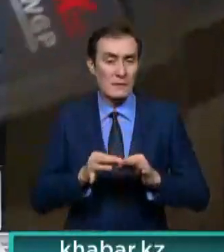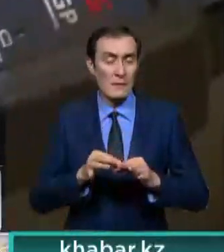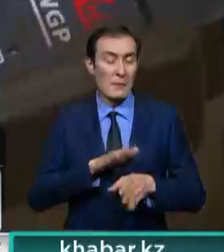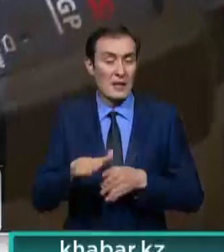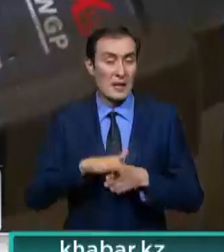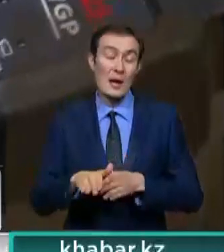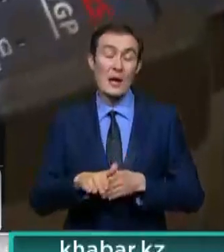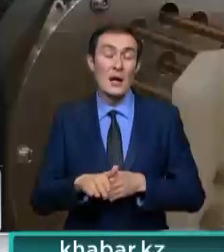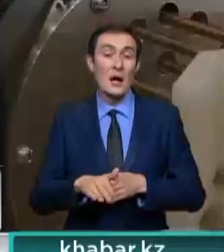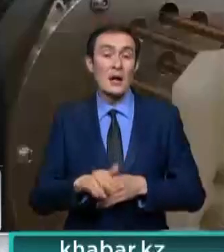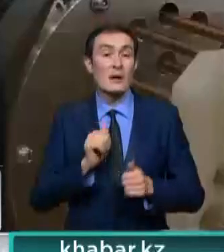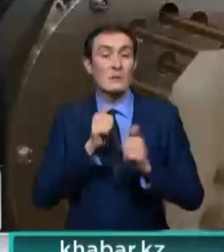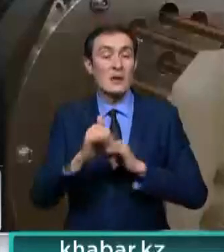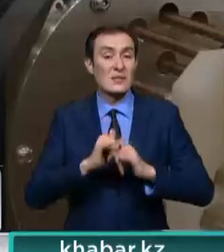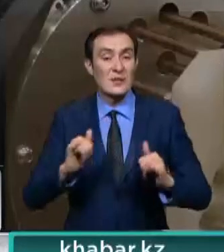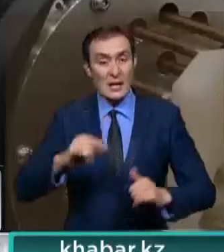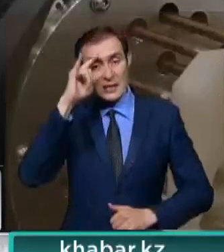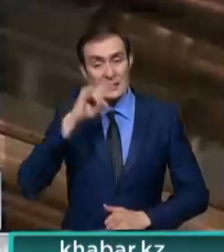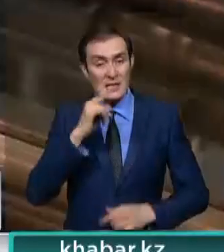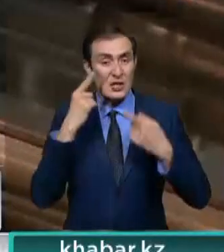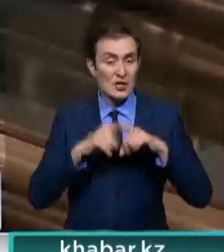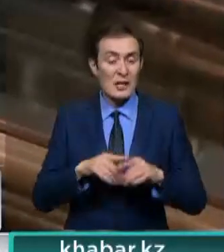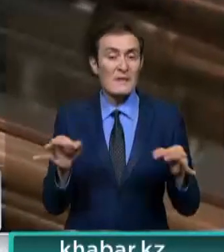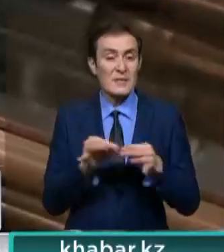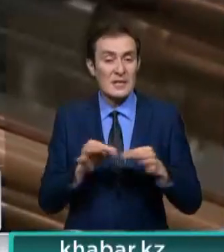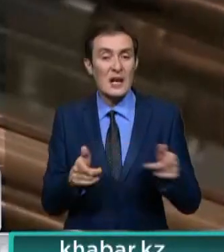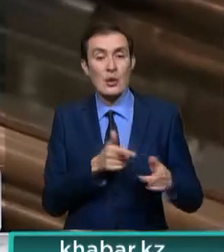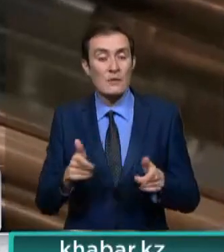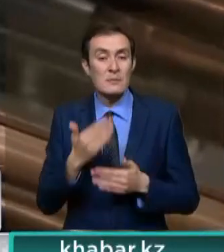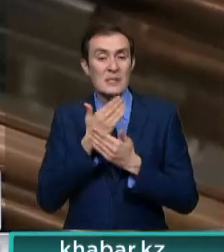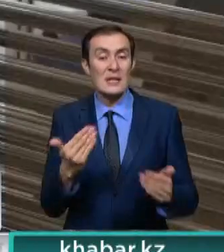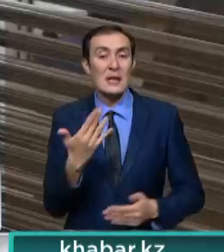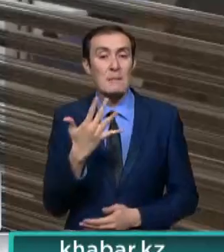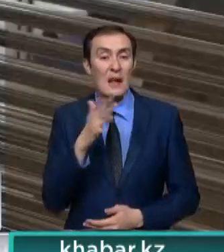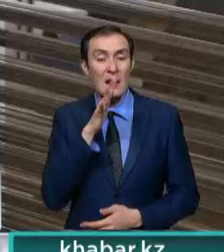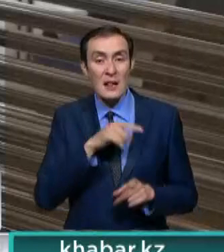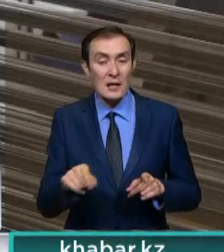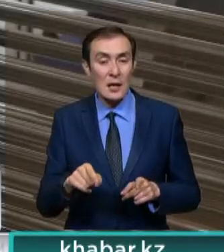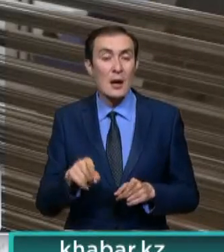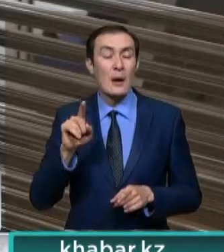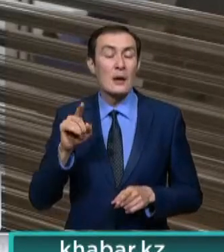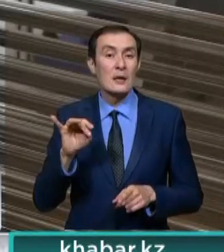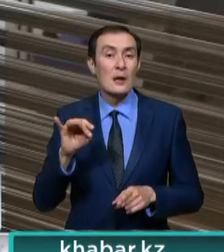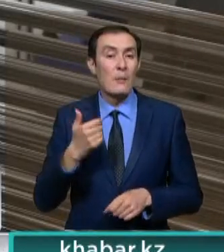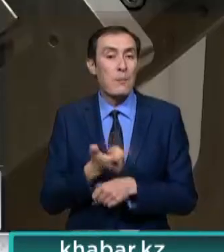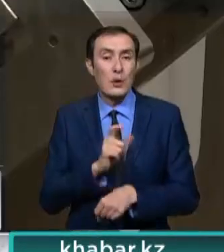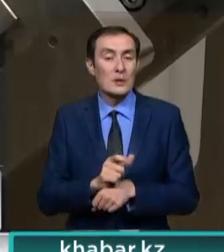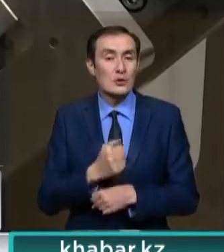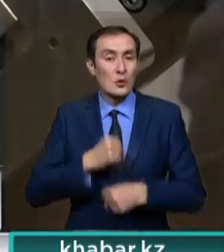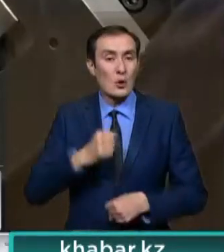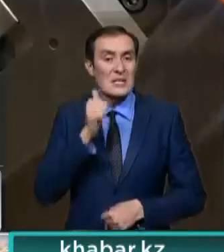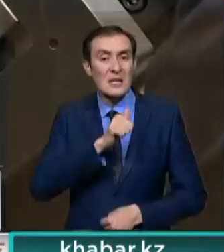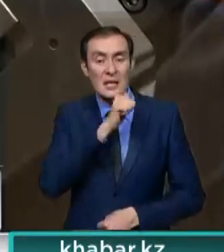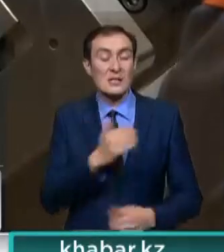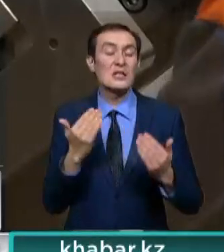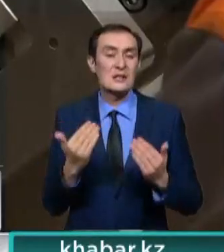К технологическому прорыву отечественные инженеры-физики готовились последние 5 лет, порой под завесой строгой секретности.